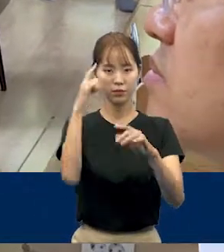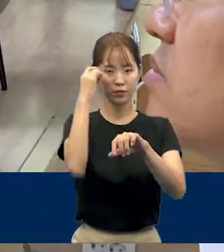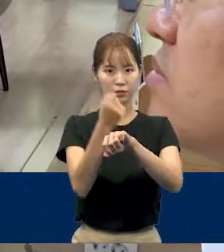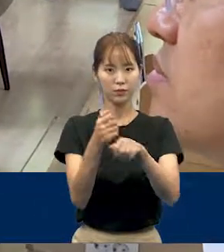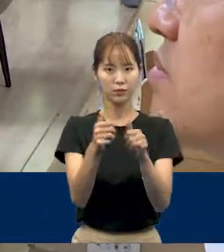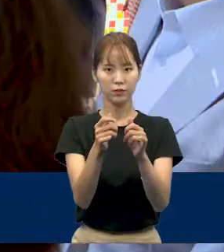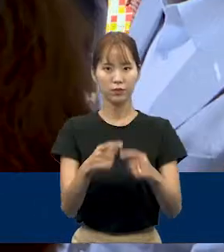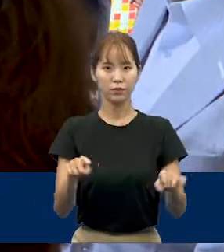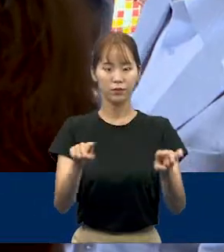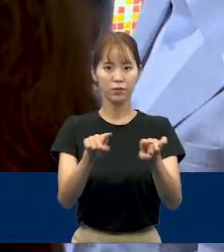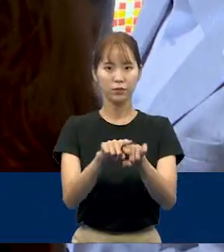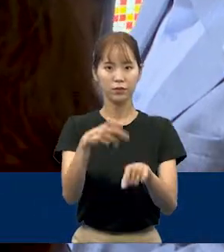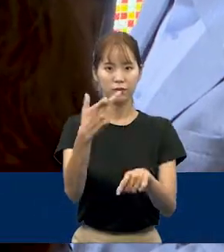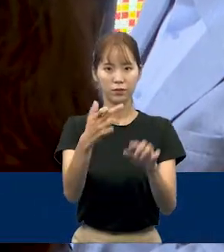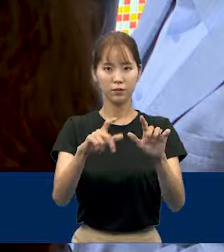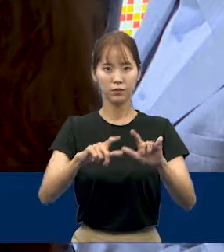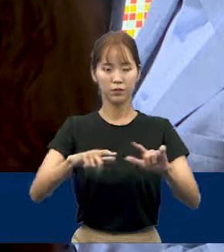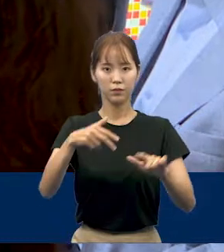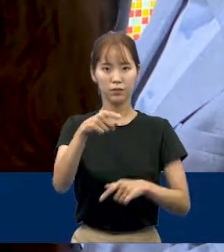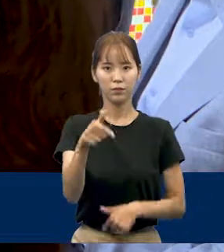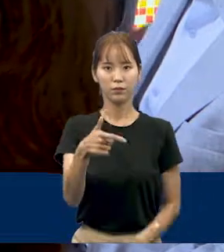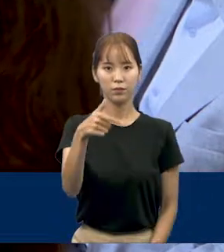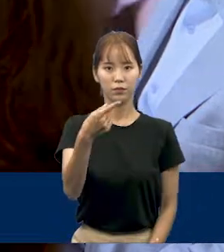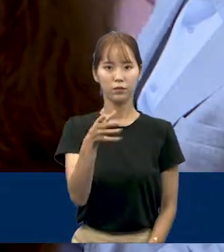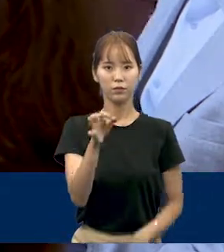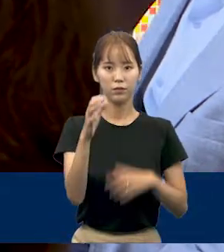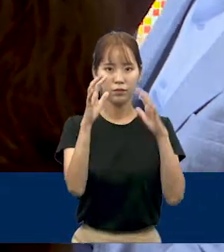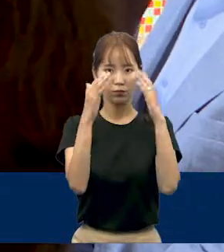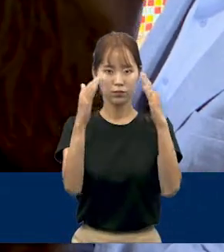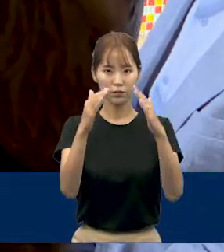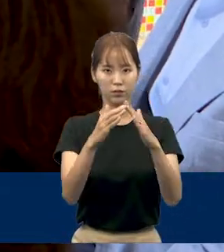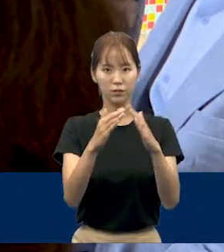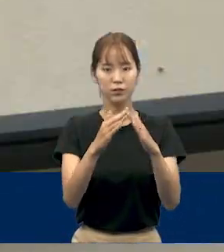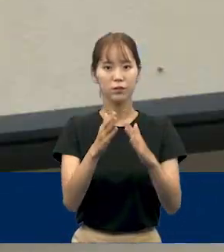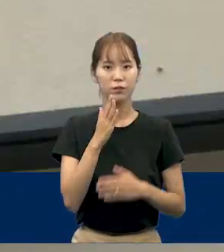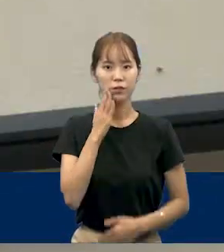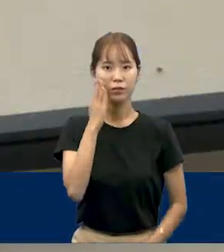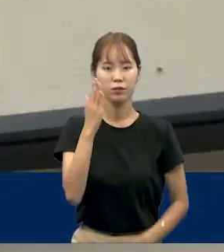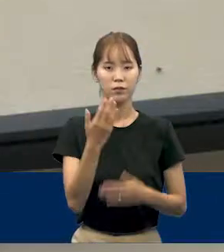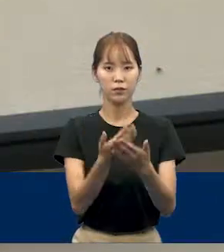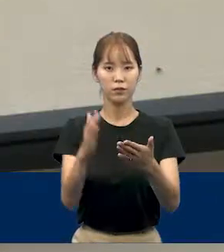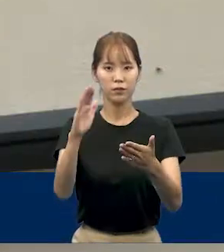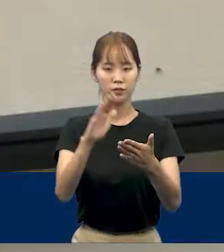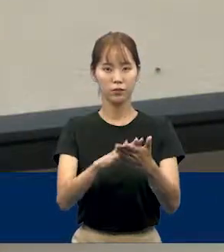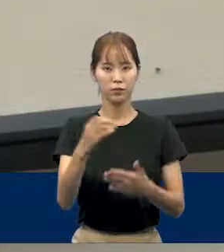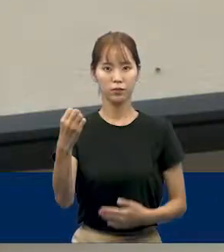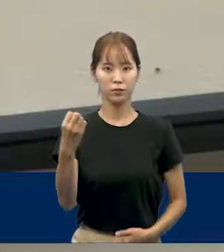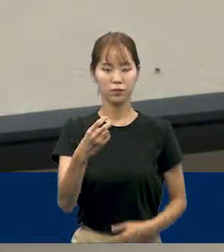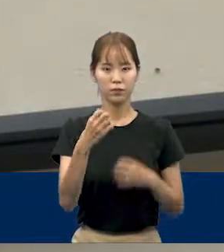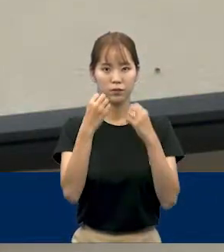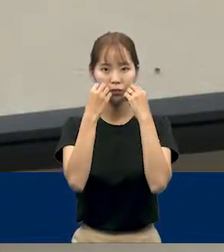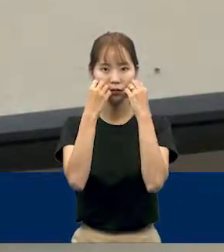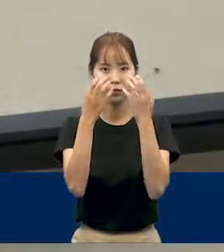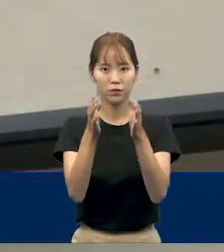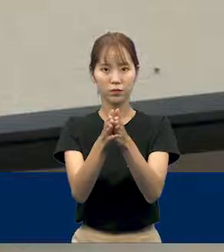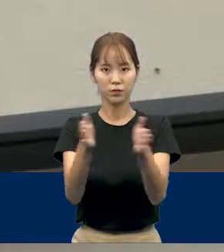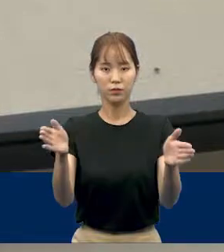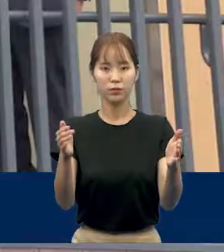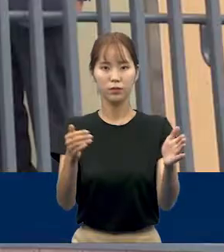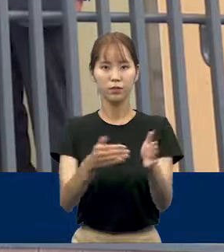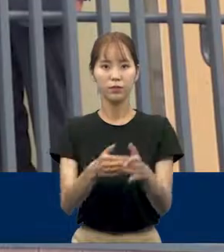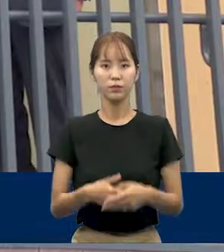한국환경건축연구원과 함께 지난 17일 전농이동 열린 방과 후 어린이집에서 그린 리모델링 사업 준공식과